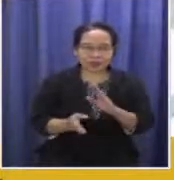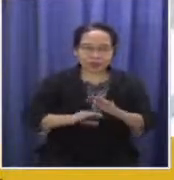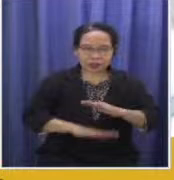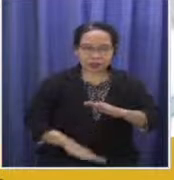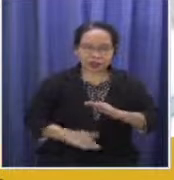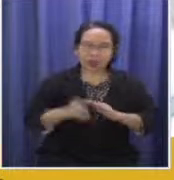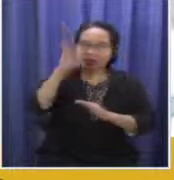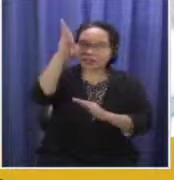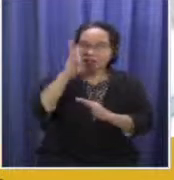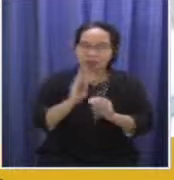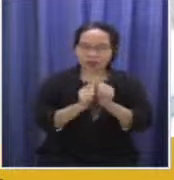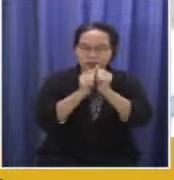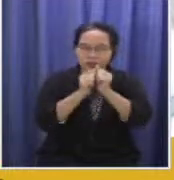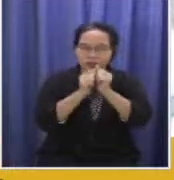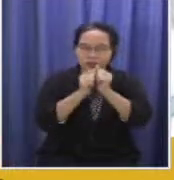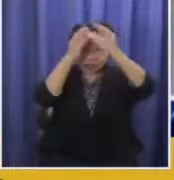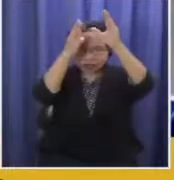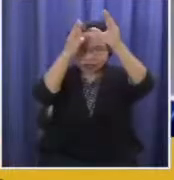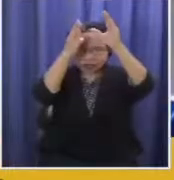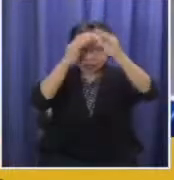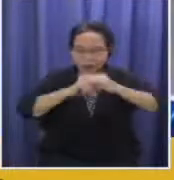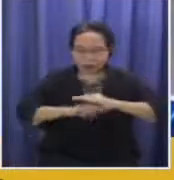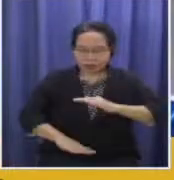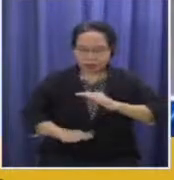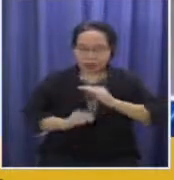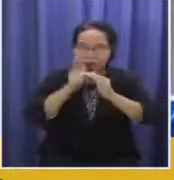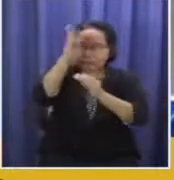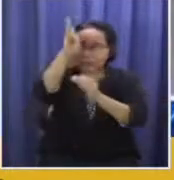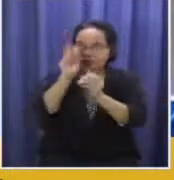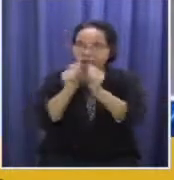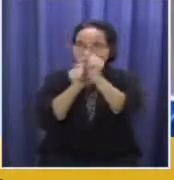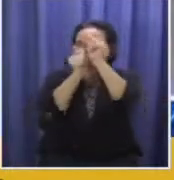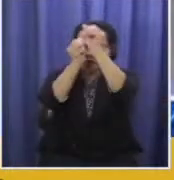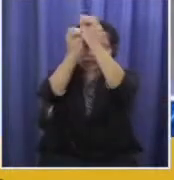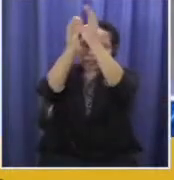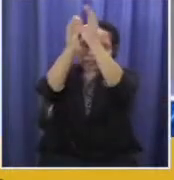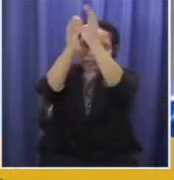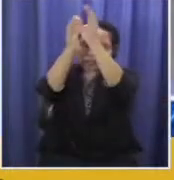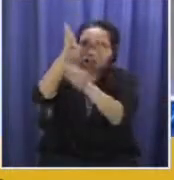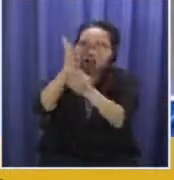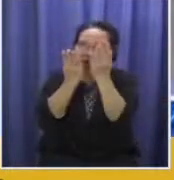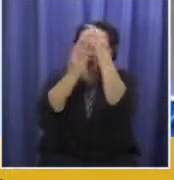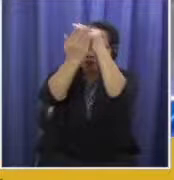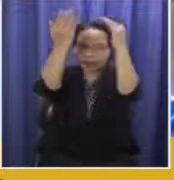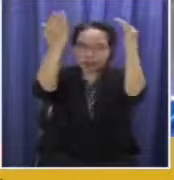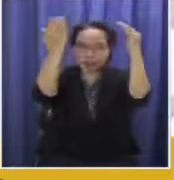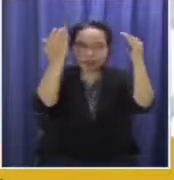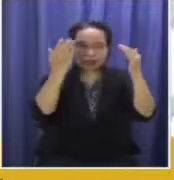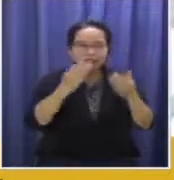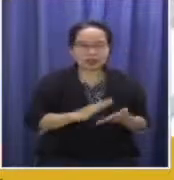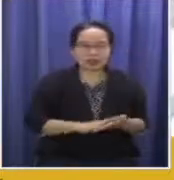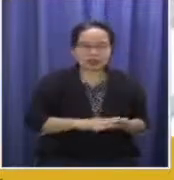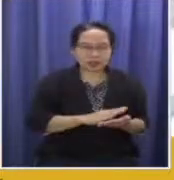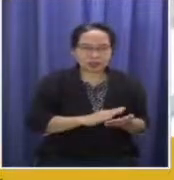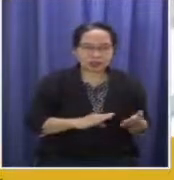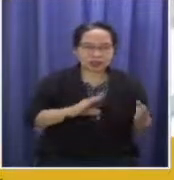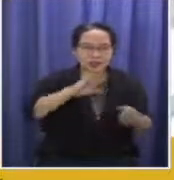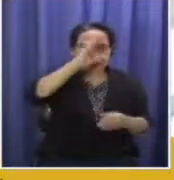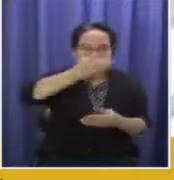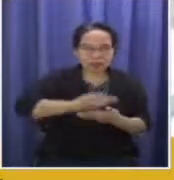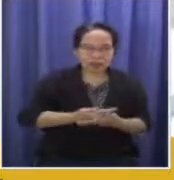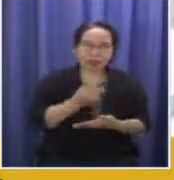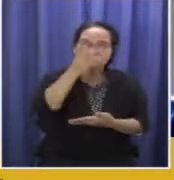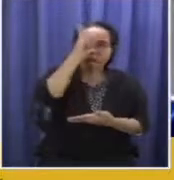is God the Father. उहाँलाई जन्माउनु हुने पिता परमेश्वर हुनुहुन्छ। And the begotten